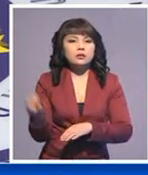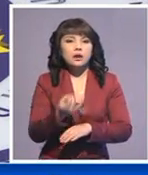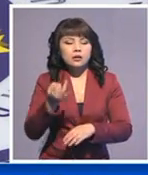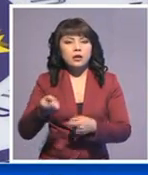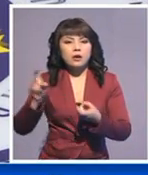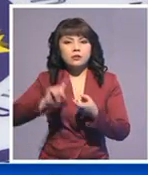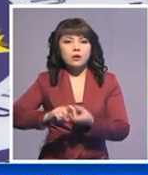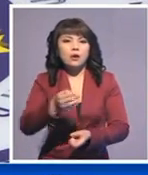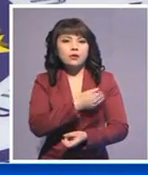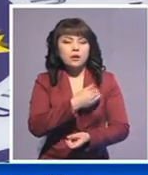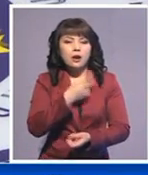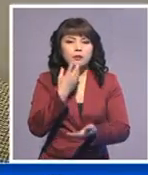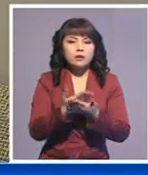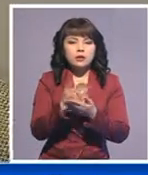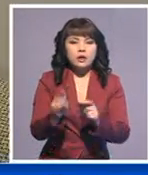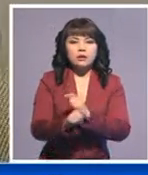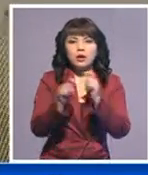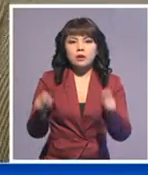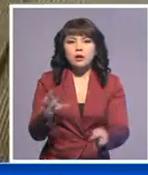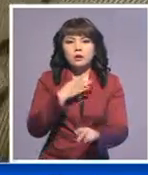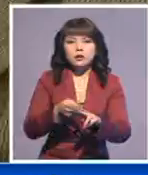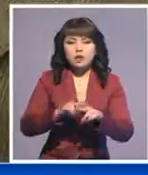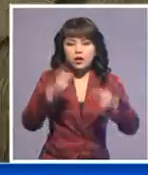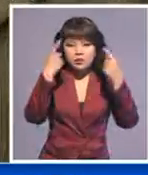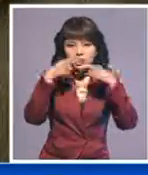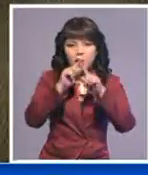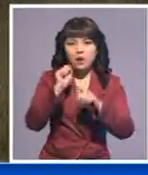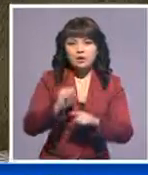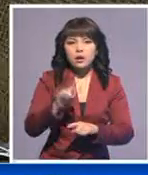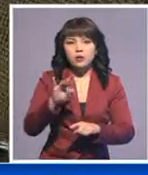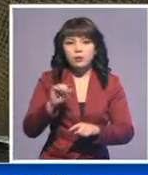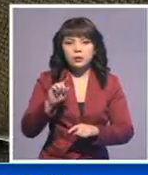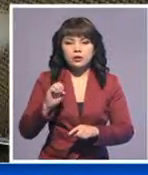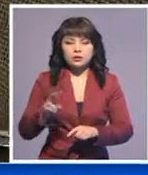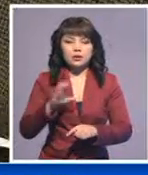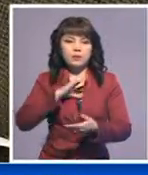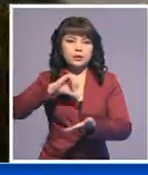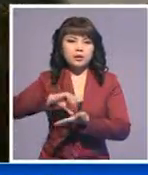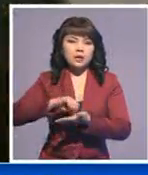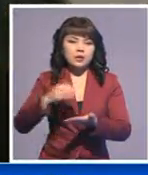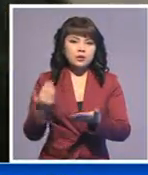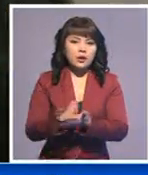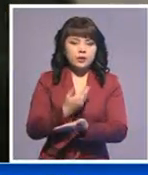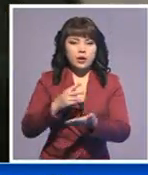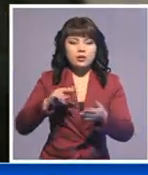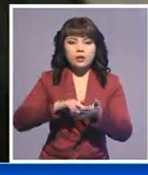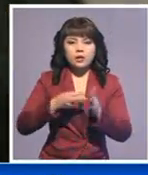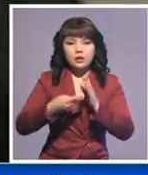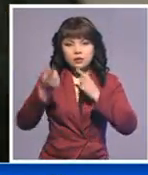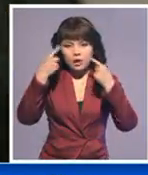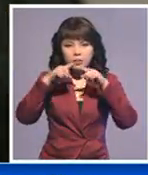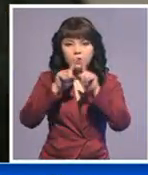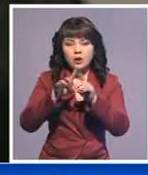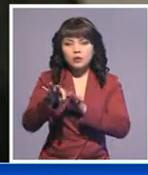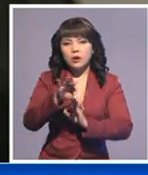отырғанын жеткізді. Негізгі мамандығы инженер-механик Альфред Рубикс нанотехнология, энергетика салаларын дамытуға бағытталған нақты